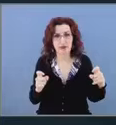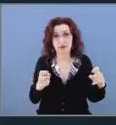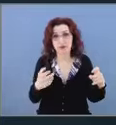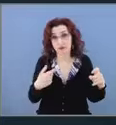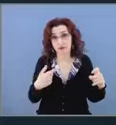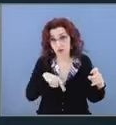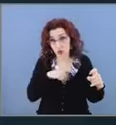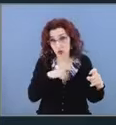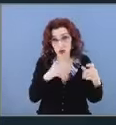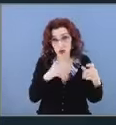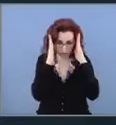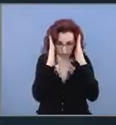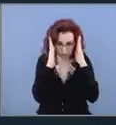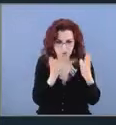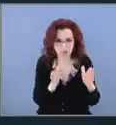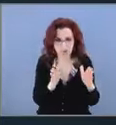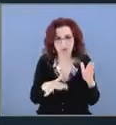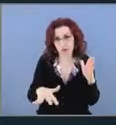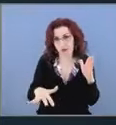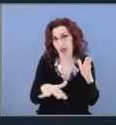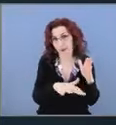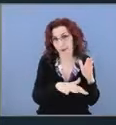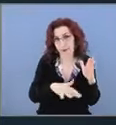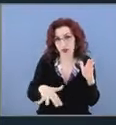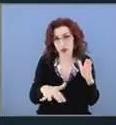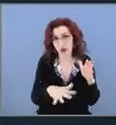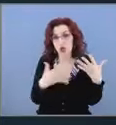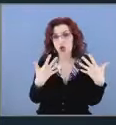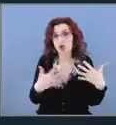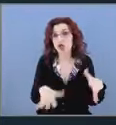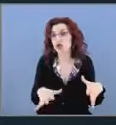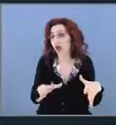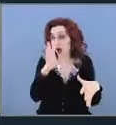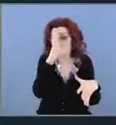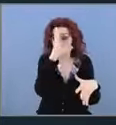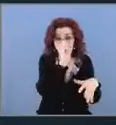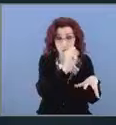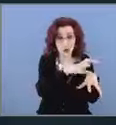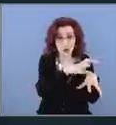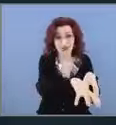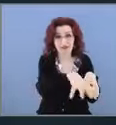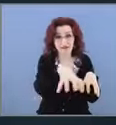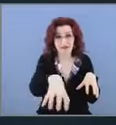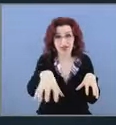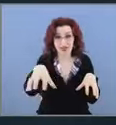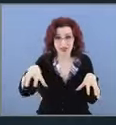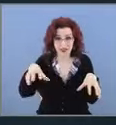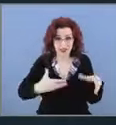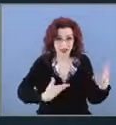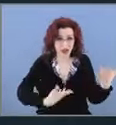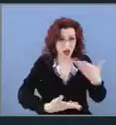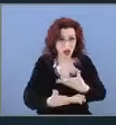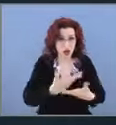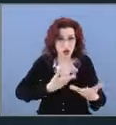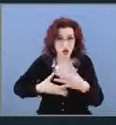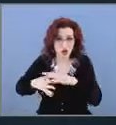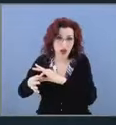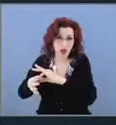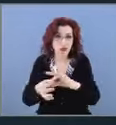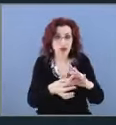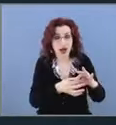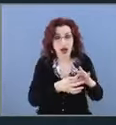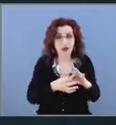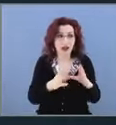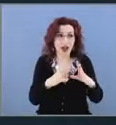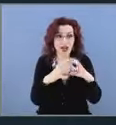già con le università, con tantissime aziende, con Agrocamera, e quello che